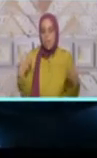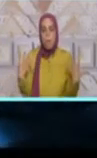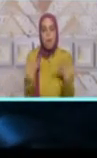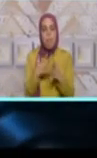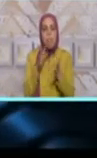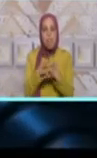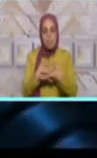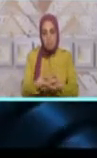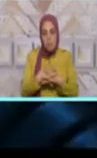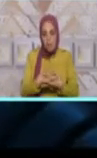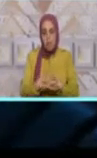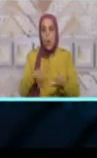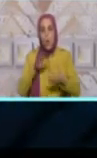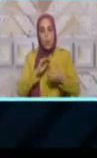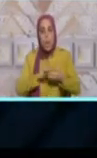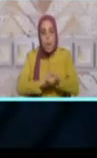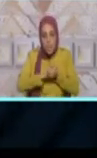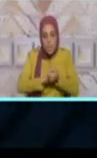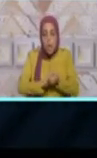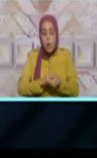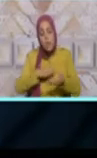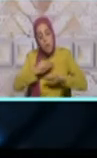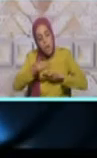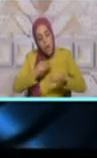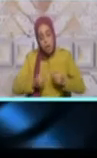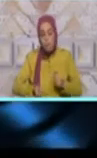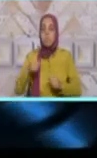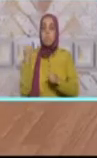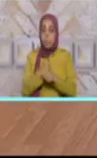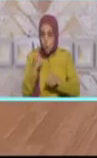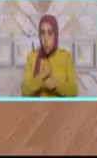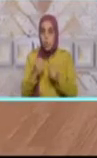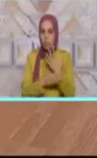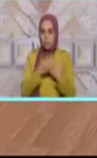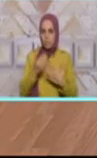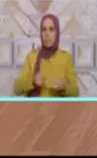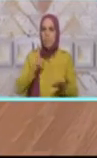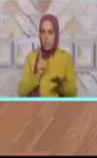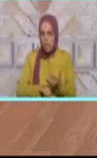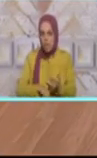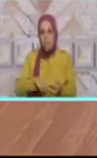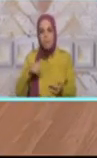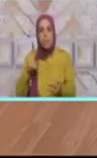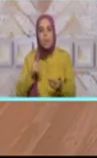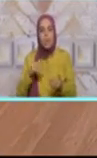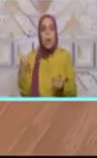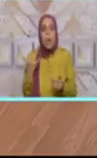وتعاون واهميه وجود القطاع الخاص وادارته وخلق فرص عمل. فالحقيقه انه يعني في هذا الامر